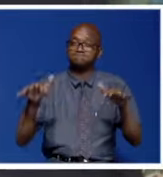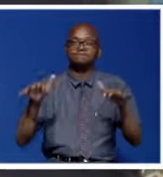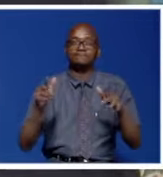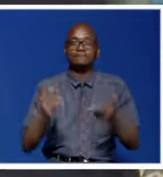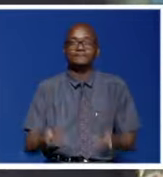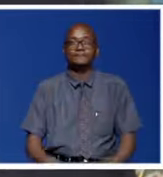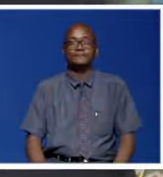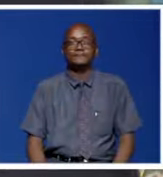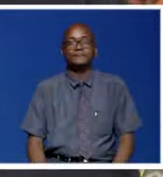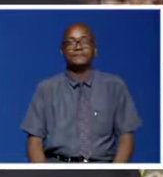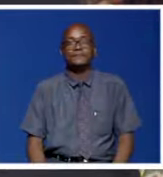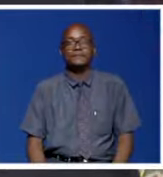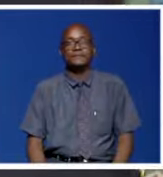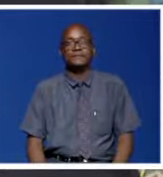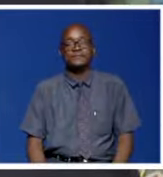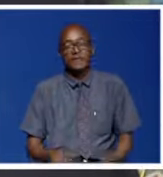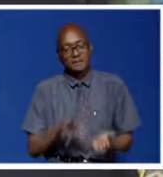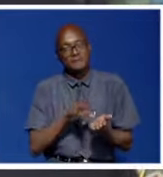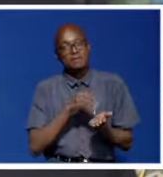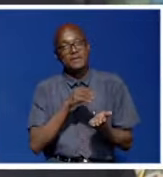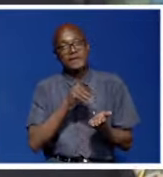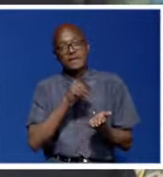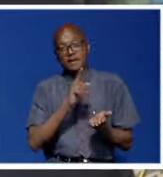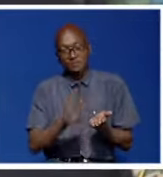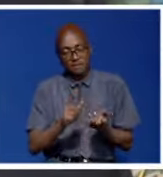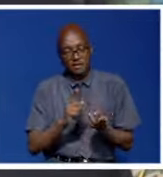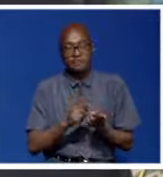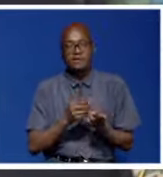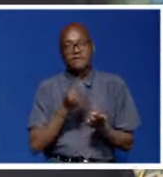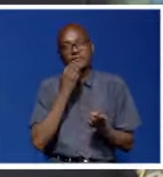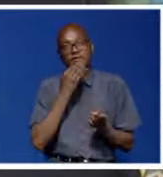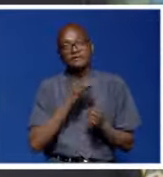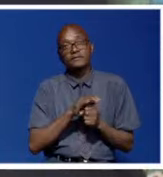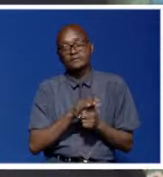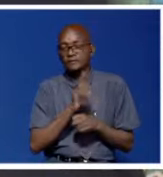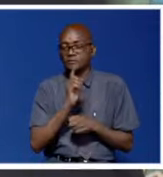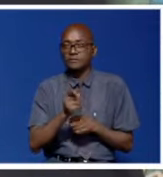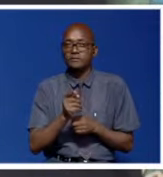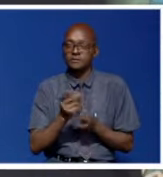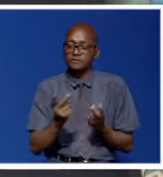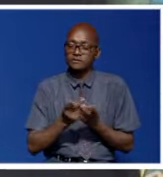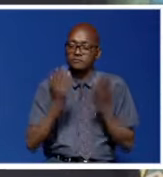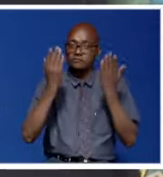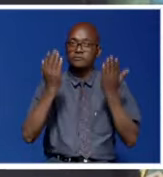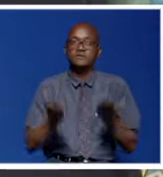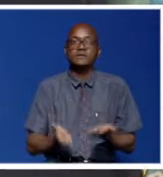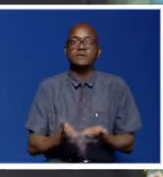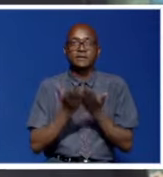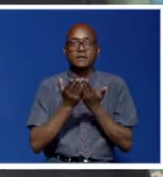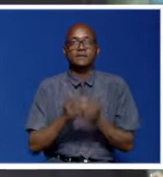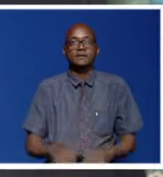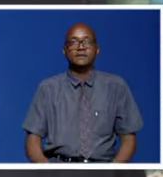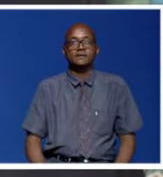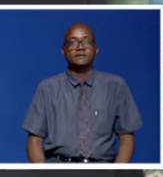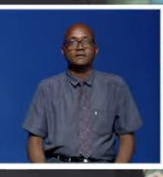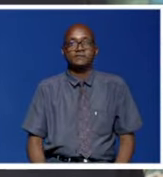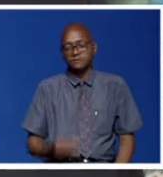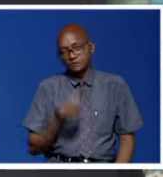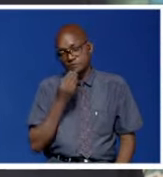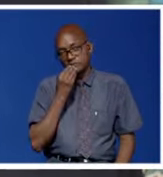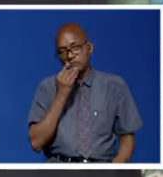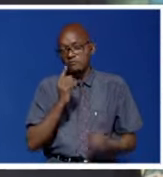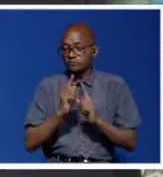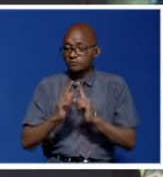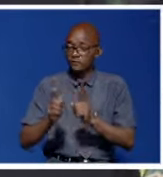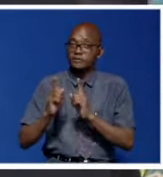Biriani itakuwepo, kutakuwa na vyakula vingi kadri ambavyo Mungu amenisaidia lakini tutakuwa na vyakula mbalimbali na tunakaribisha